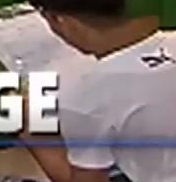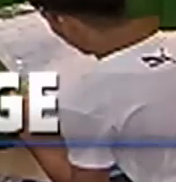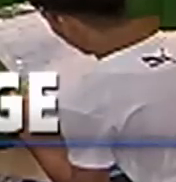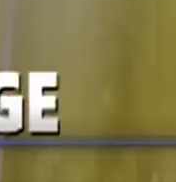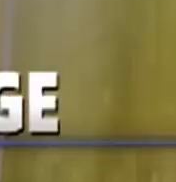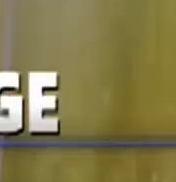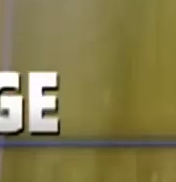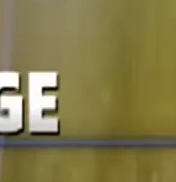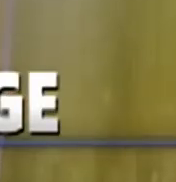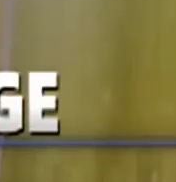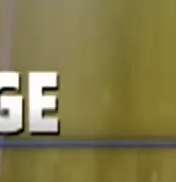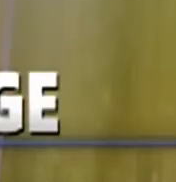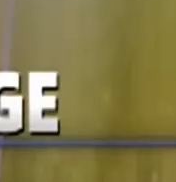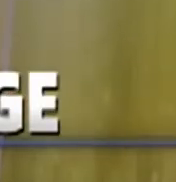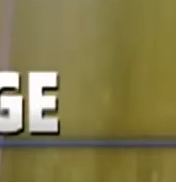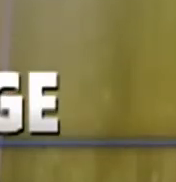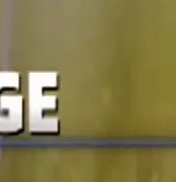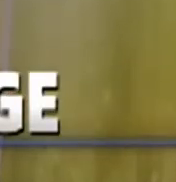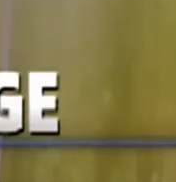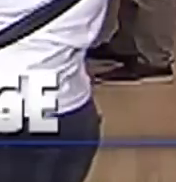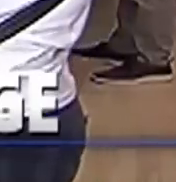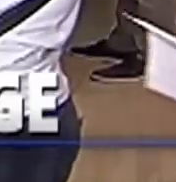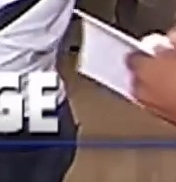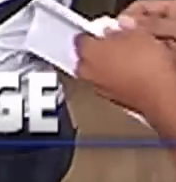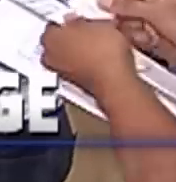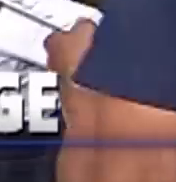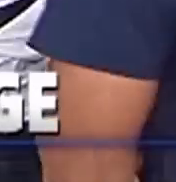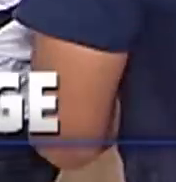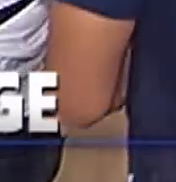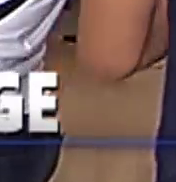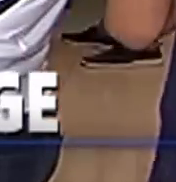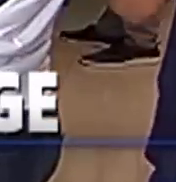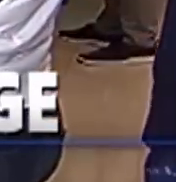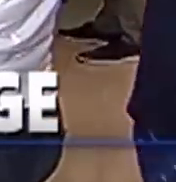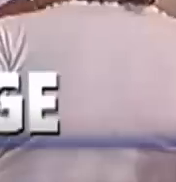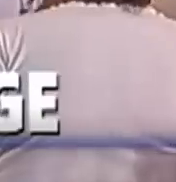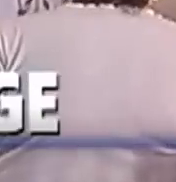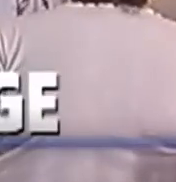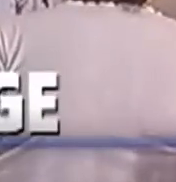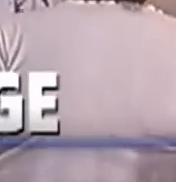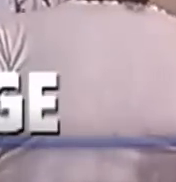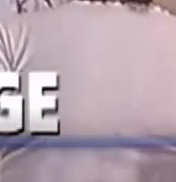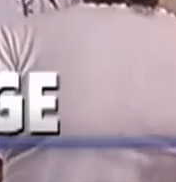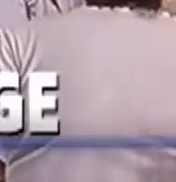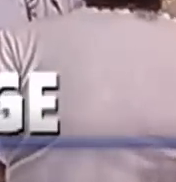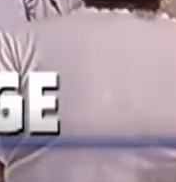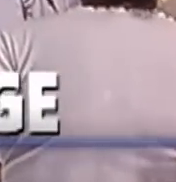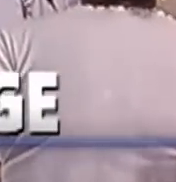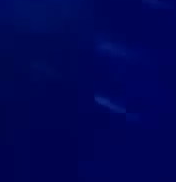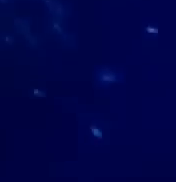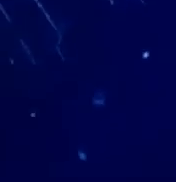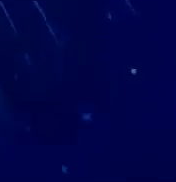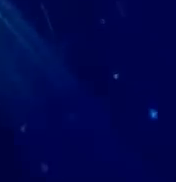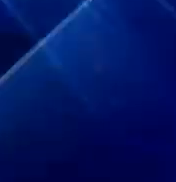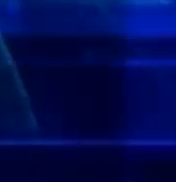PhilHealth naglaan ng 21 billion pesos na pondo para sa pinalawak na coverage sa mga pasyente na nagpapa-dialysis.